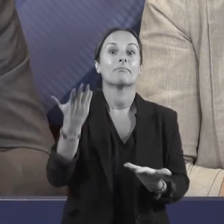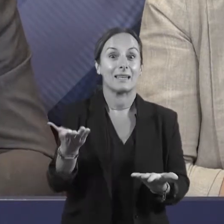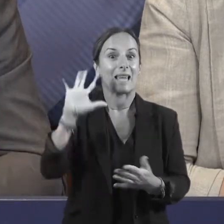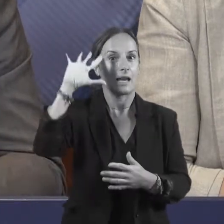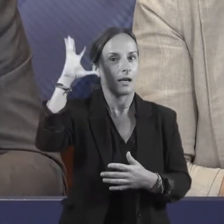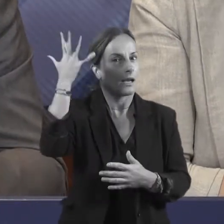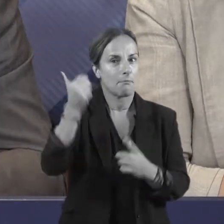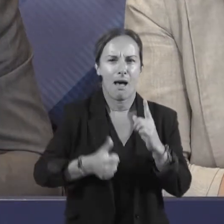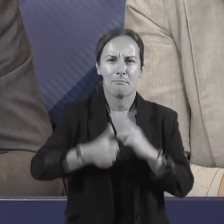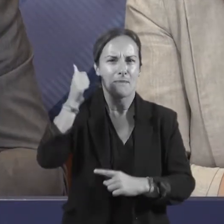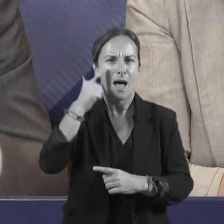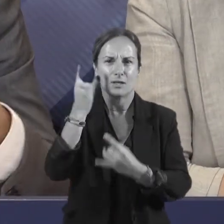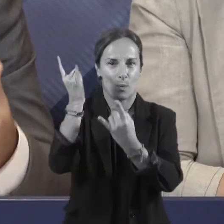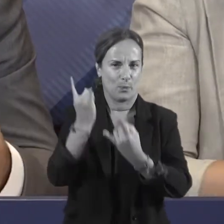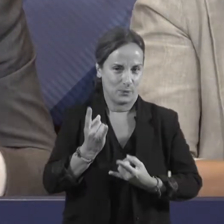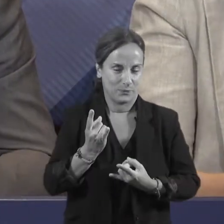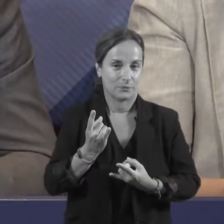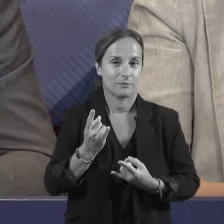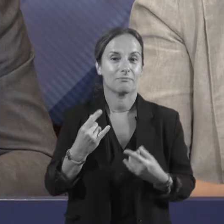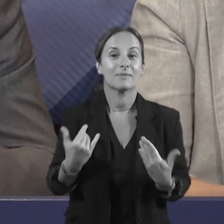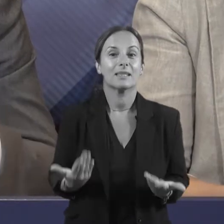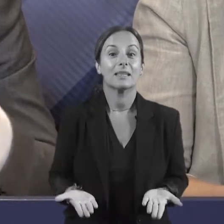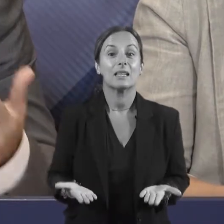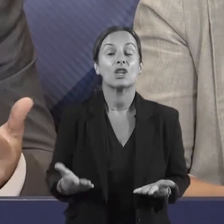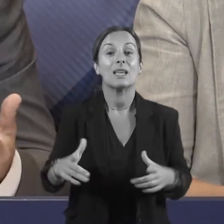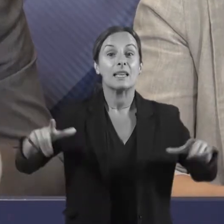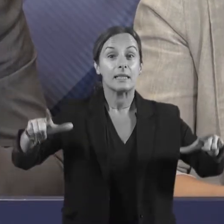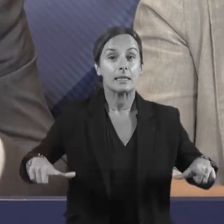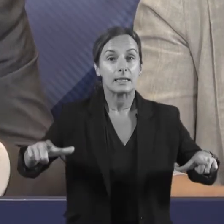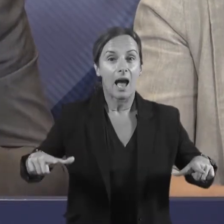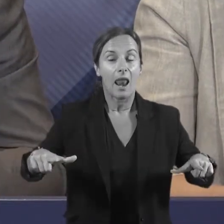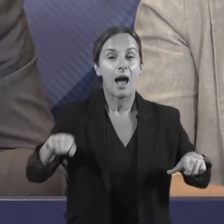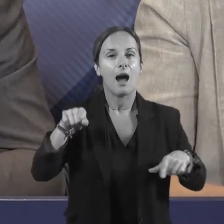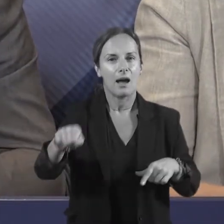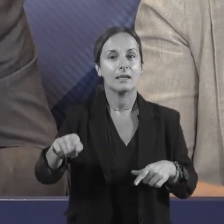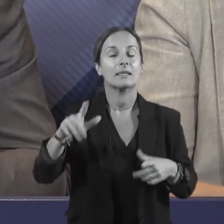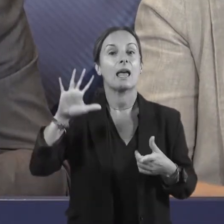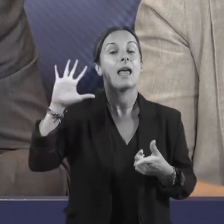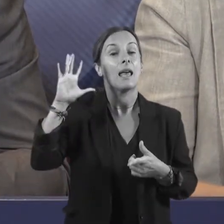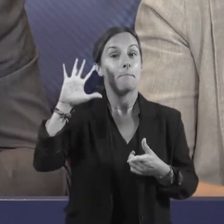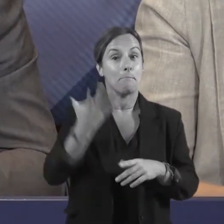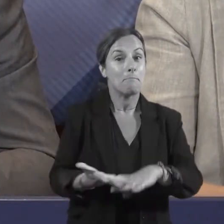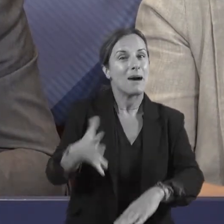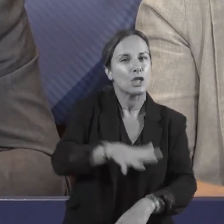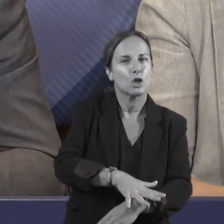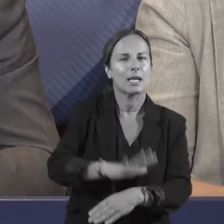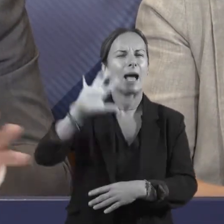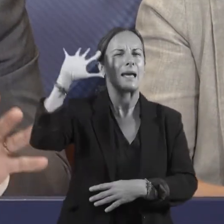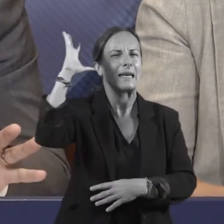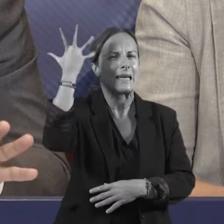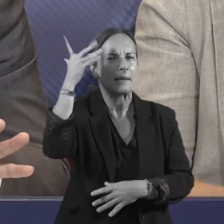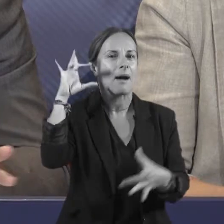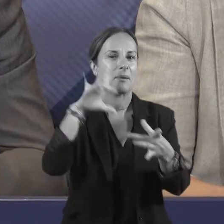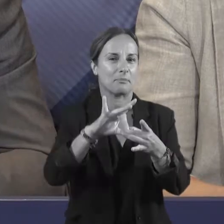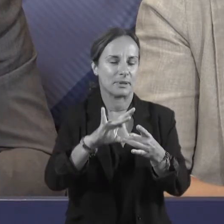nostres turistes. Per tant, hi haurà una sala on es recrearà el clima de Mallorca a la tardor. Per